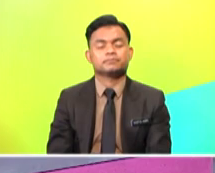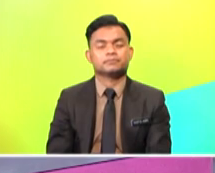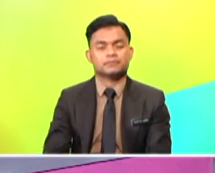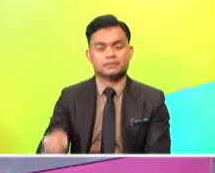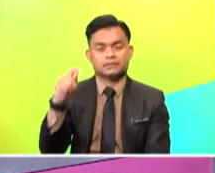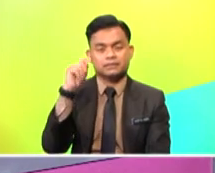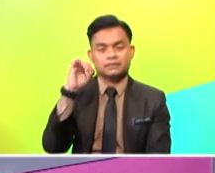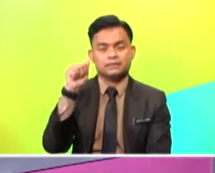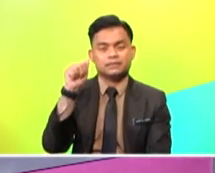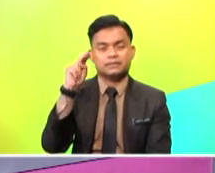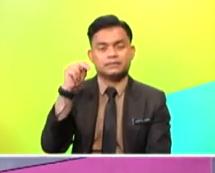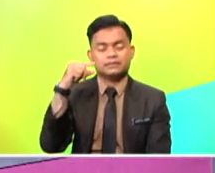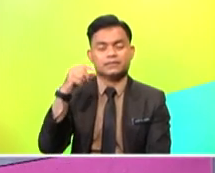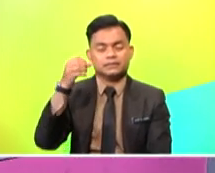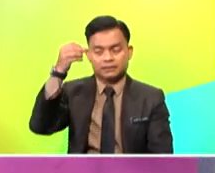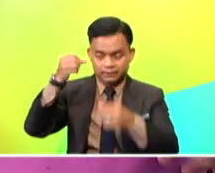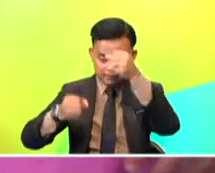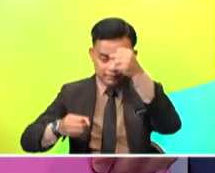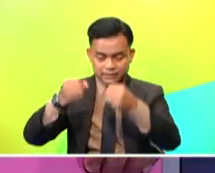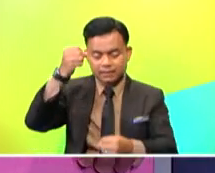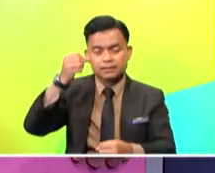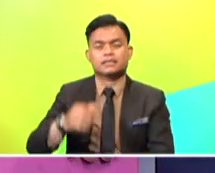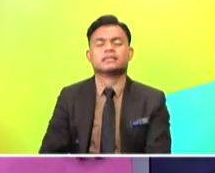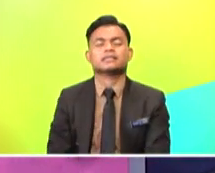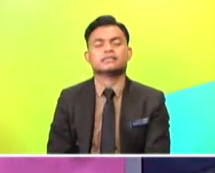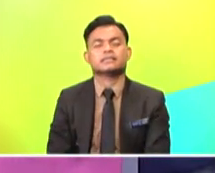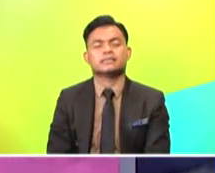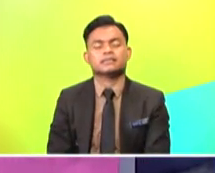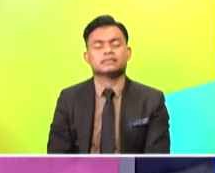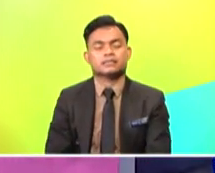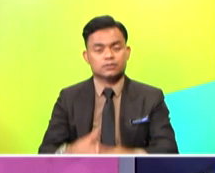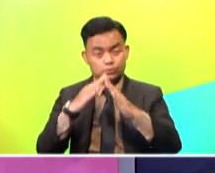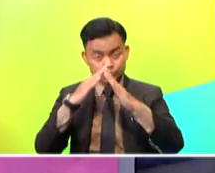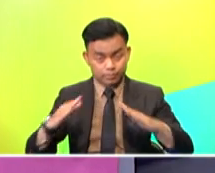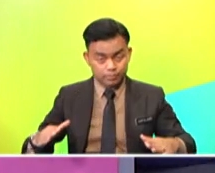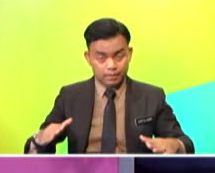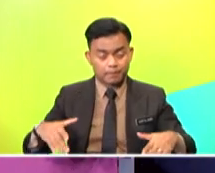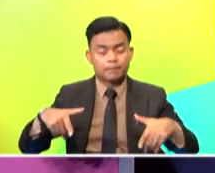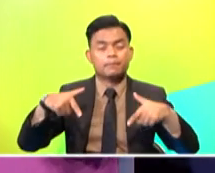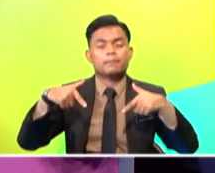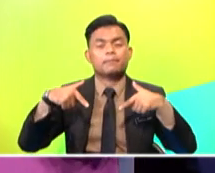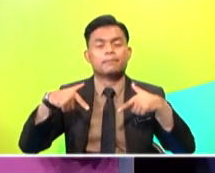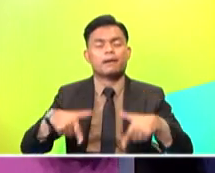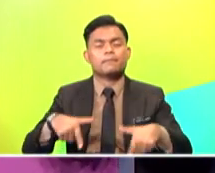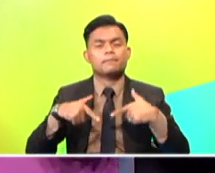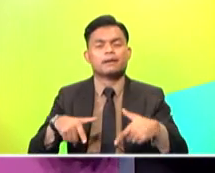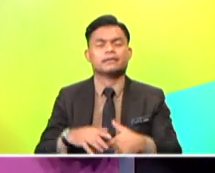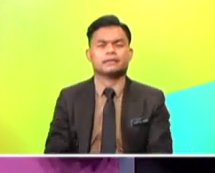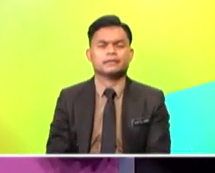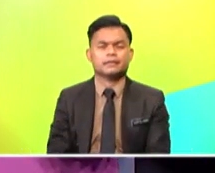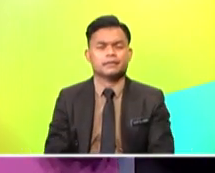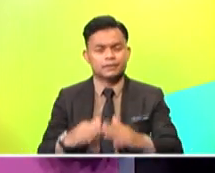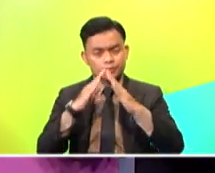tiang. Rumah ni kalau Ifan tengok, ini ialah rumah papan. Rumah papan. Rumah impian cikgu di